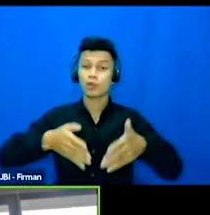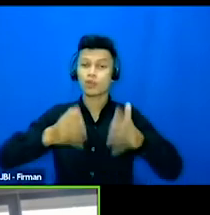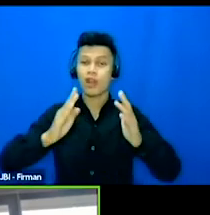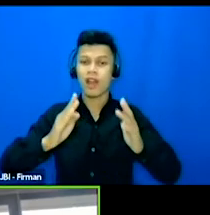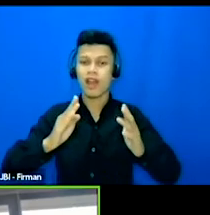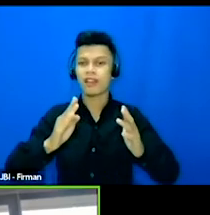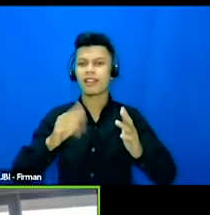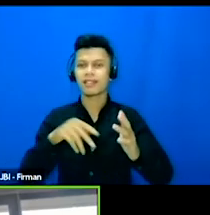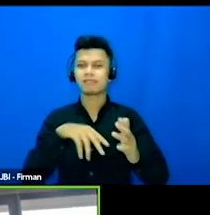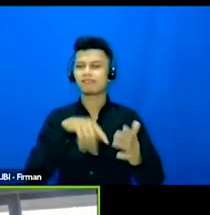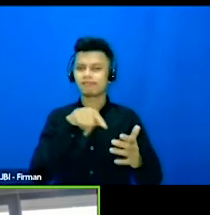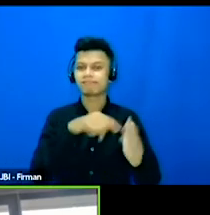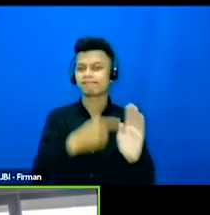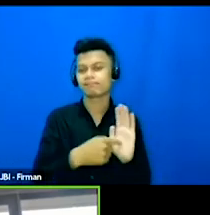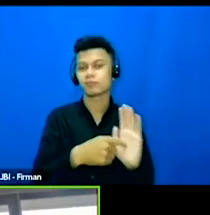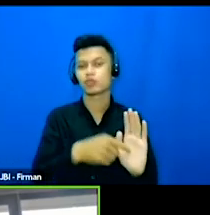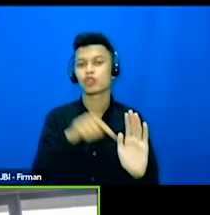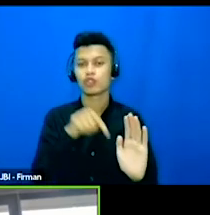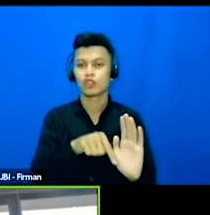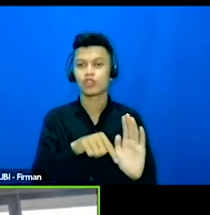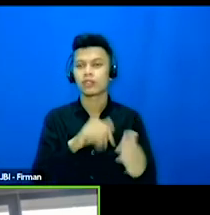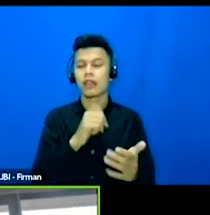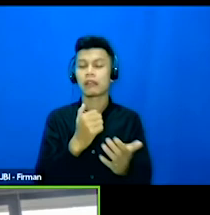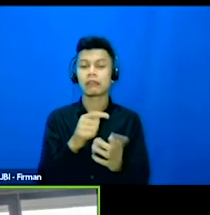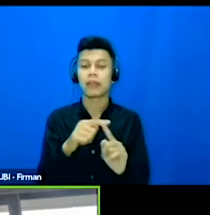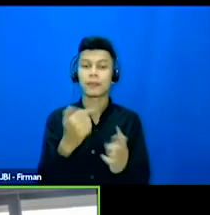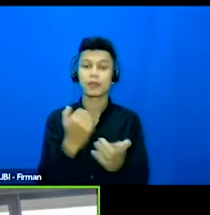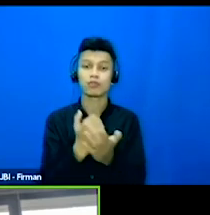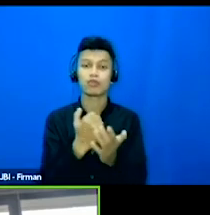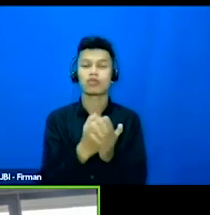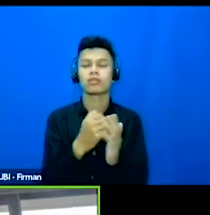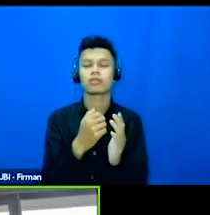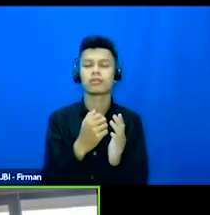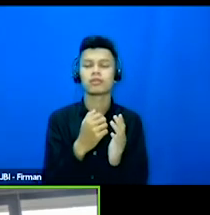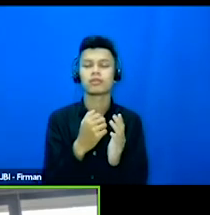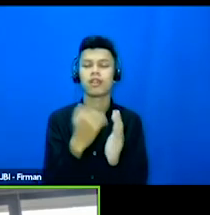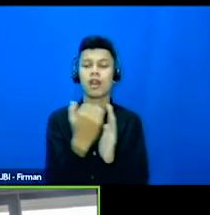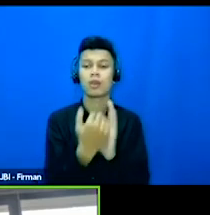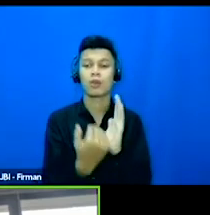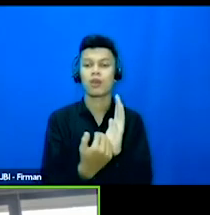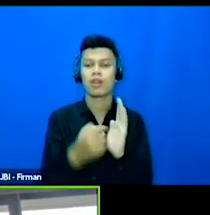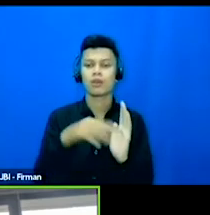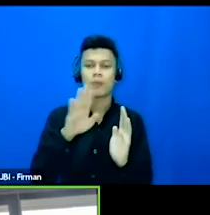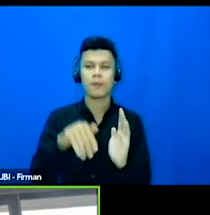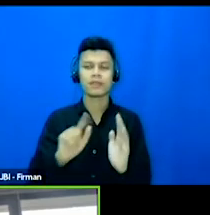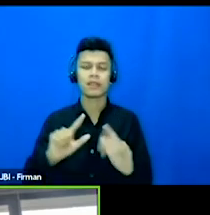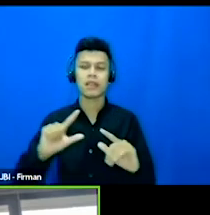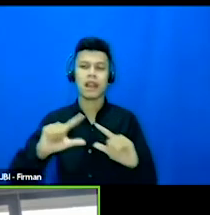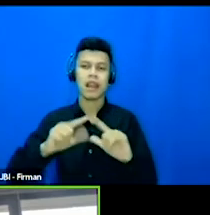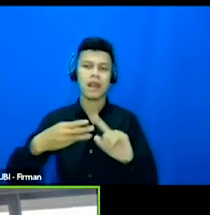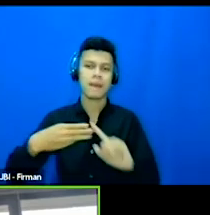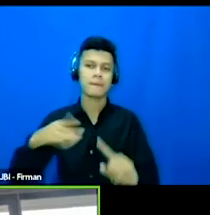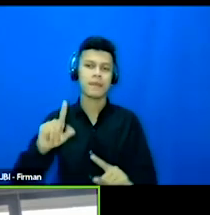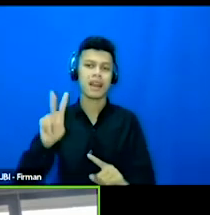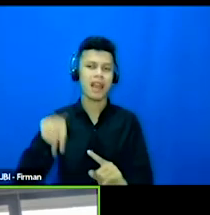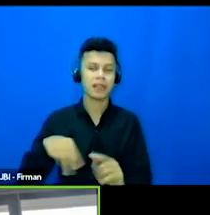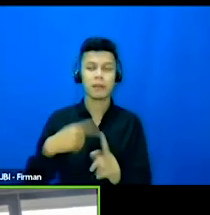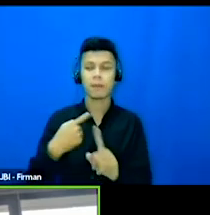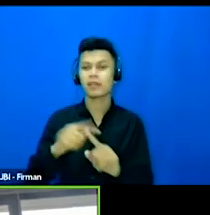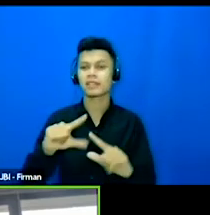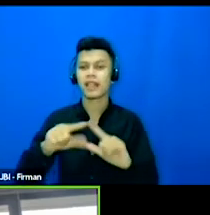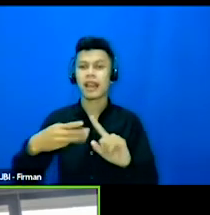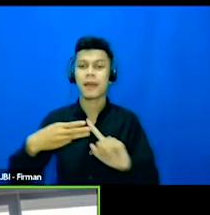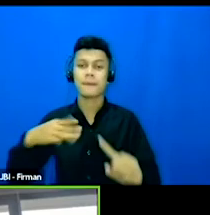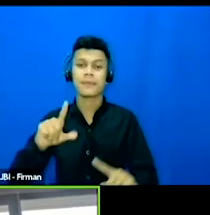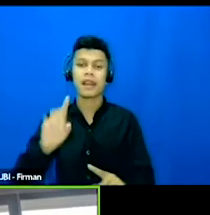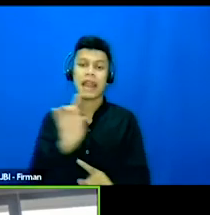hal itu meskipun di apa namanya aturan misalnya efisiensinya G tidak masih ada label lagi terus ada masih banyak label lain